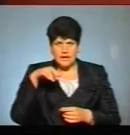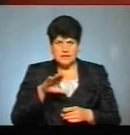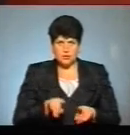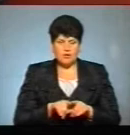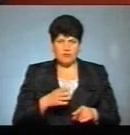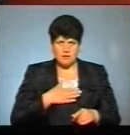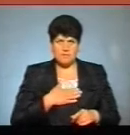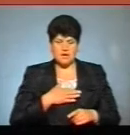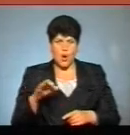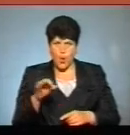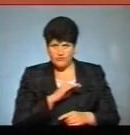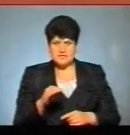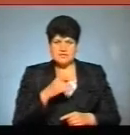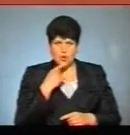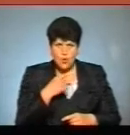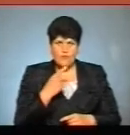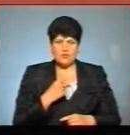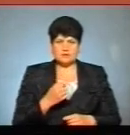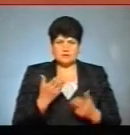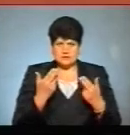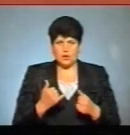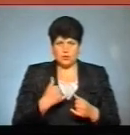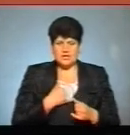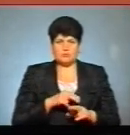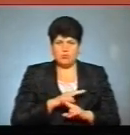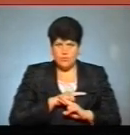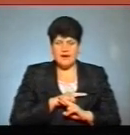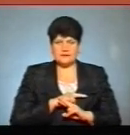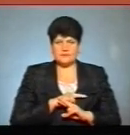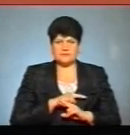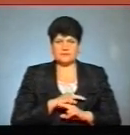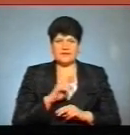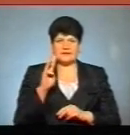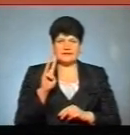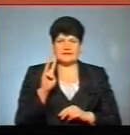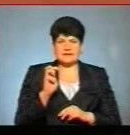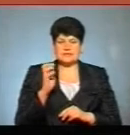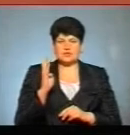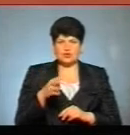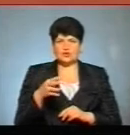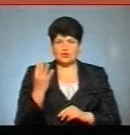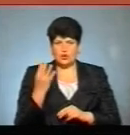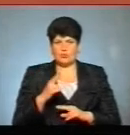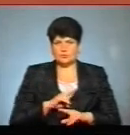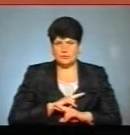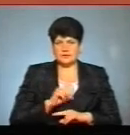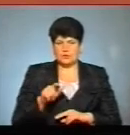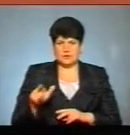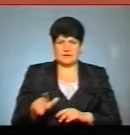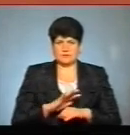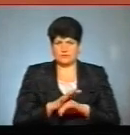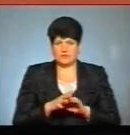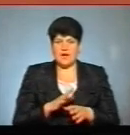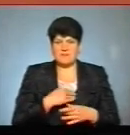яка офіційно каже, так, в нас померлих людей діагностували вірус 344 людей, і ми